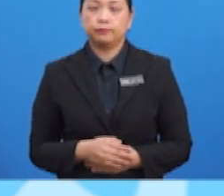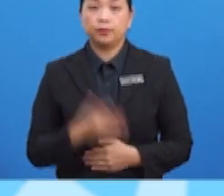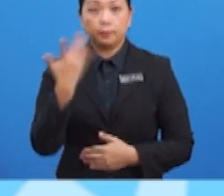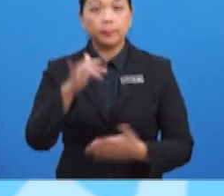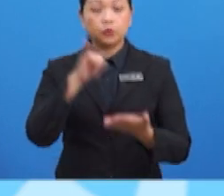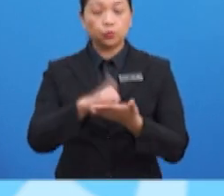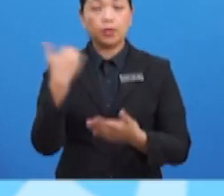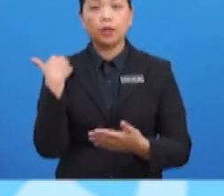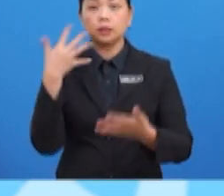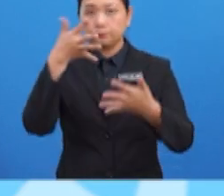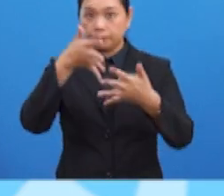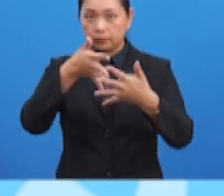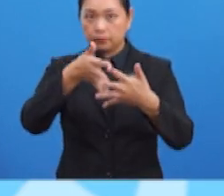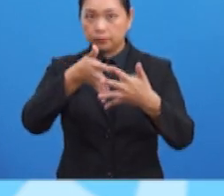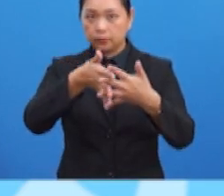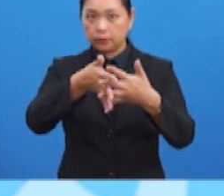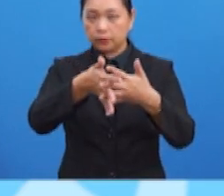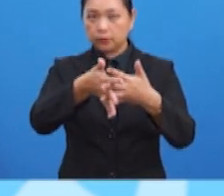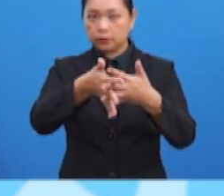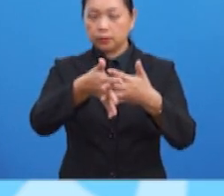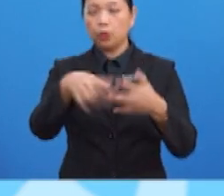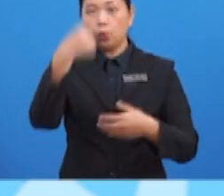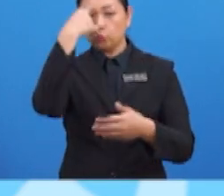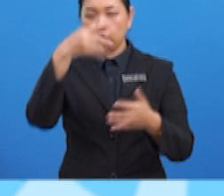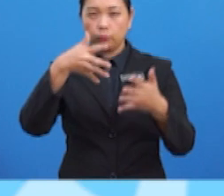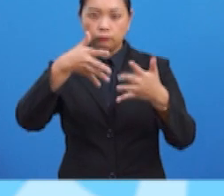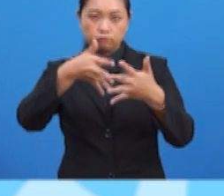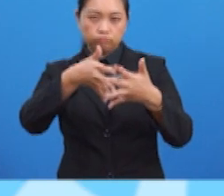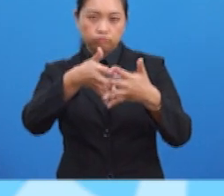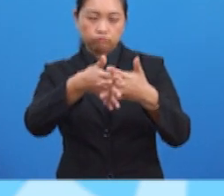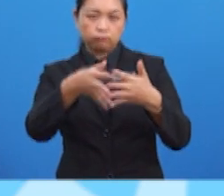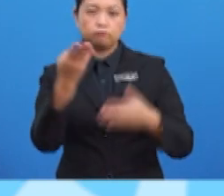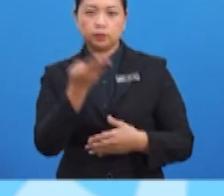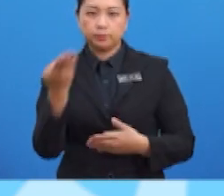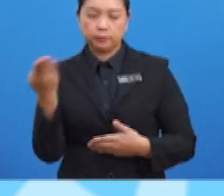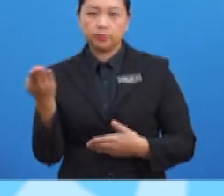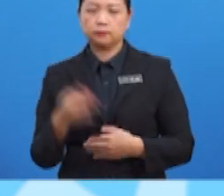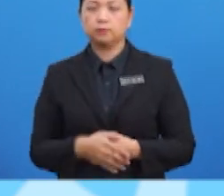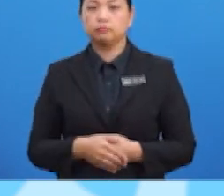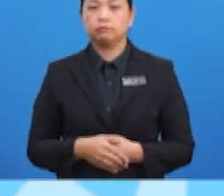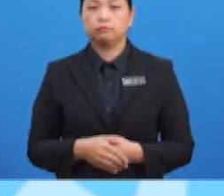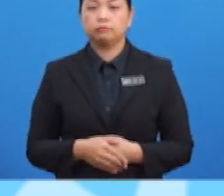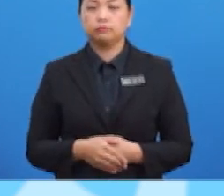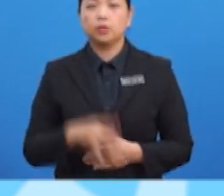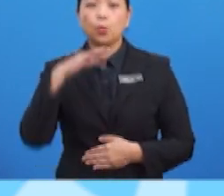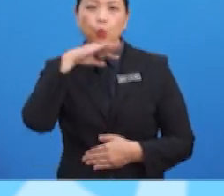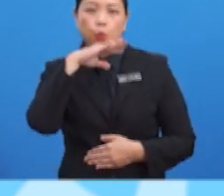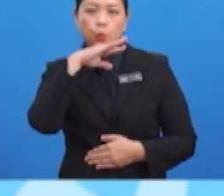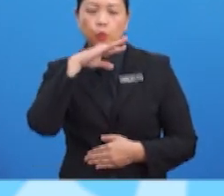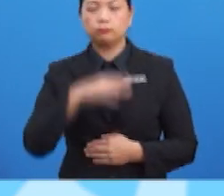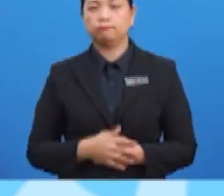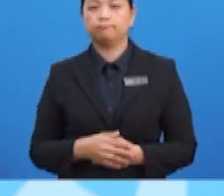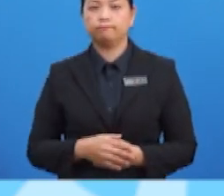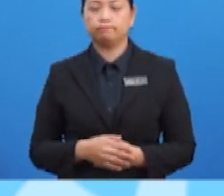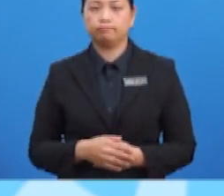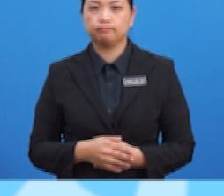Penapis pula berfungsi untuk menapis bendalir daripada sebarang kekotoran